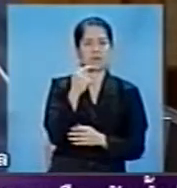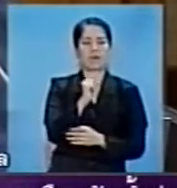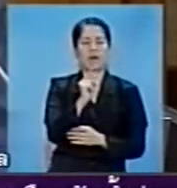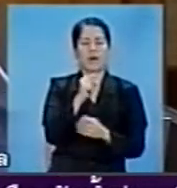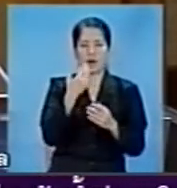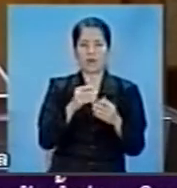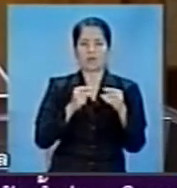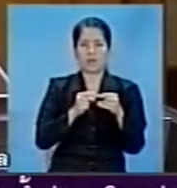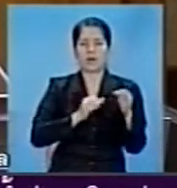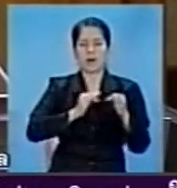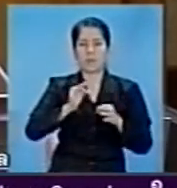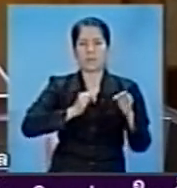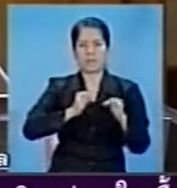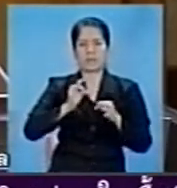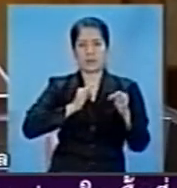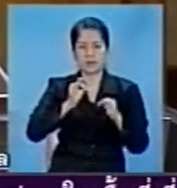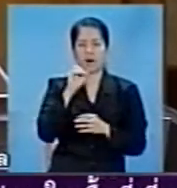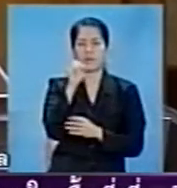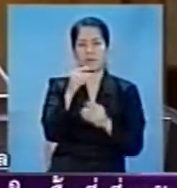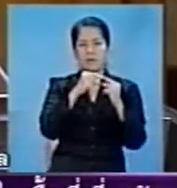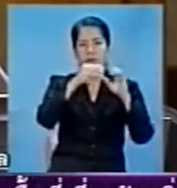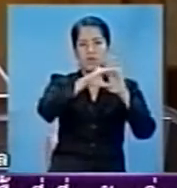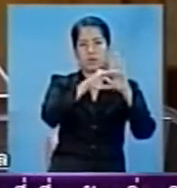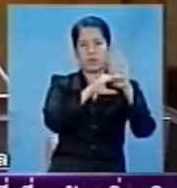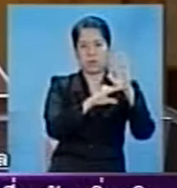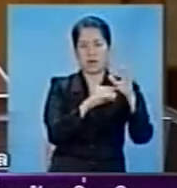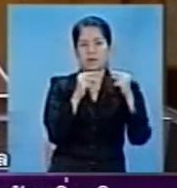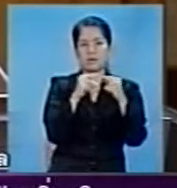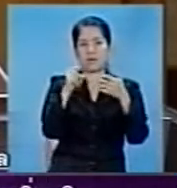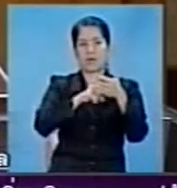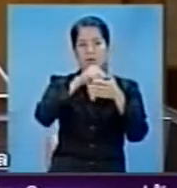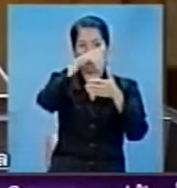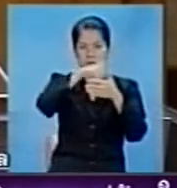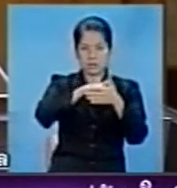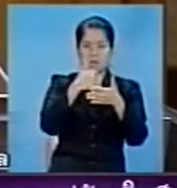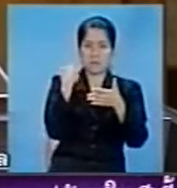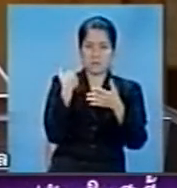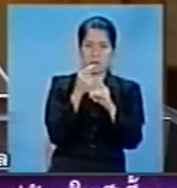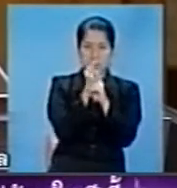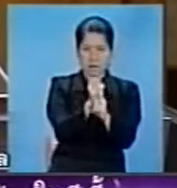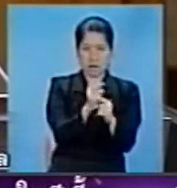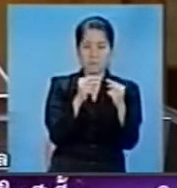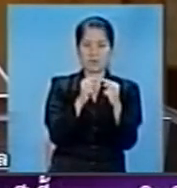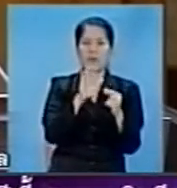ายครั้งว่ารัฐบาลนี้ก็มาตามกระบวนการของการลงมติของสมาชิกสภาผู้แทนราษฎรในสภา